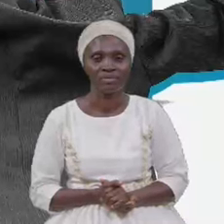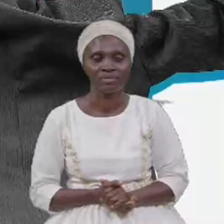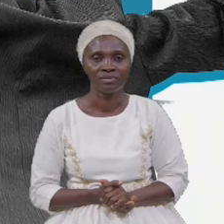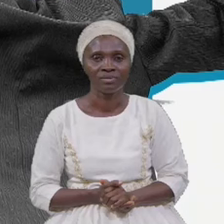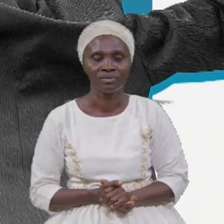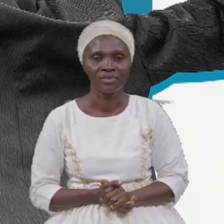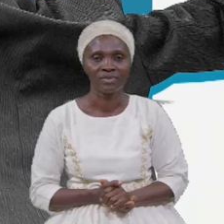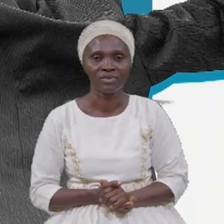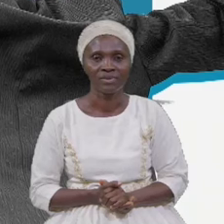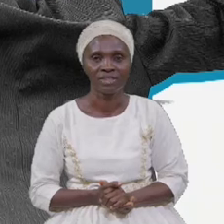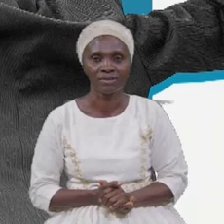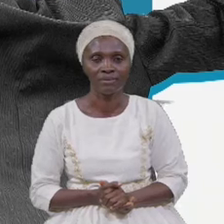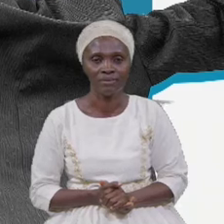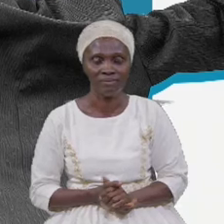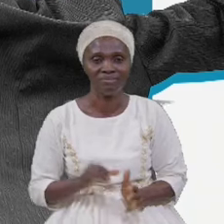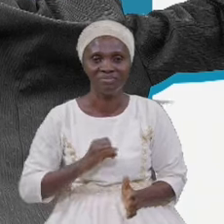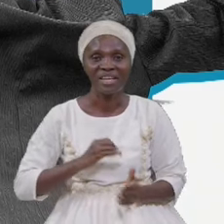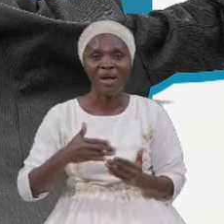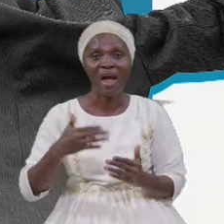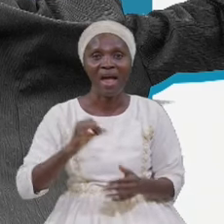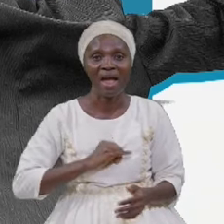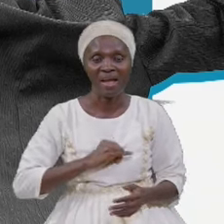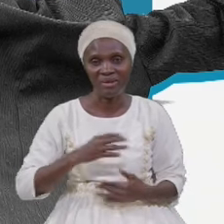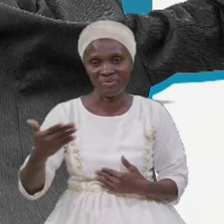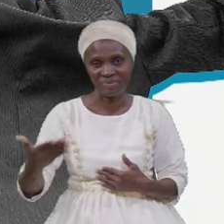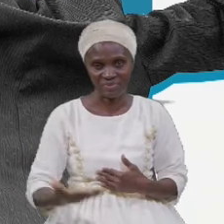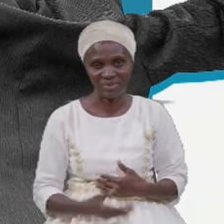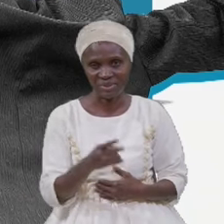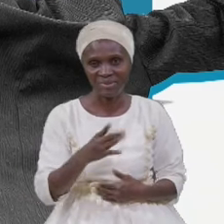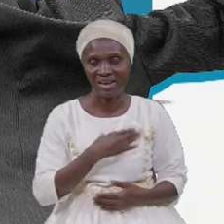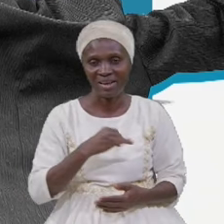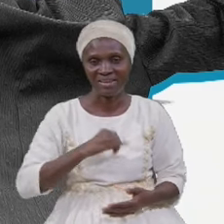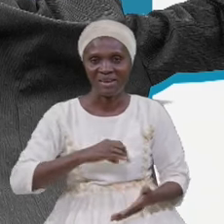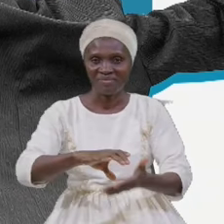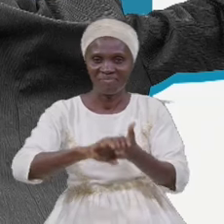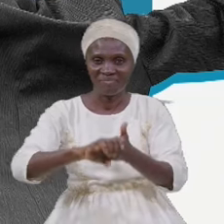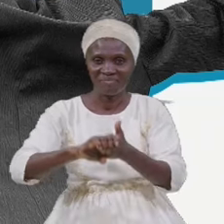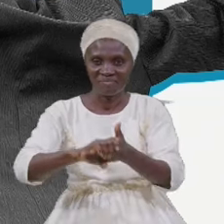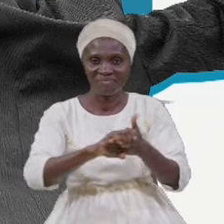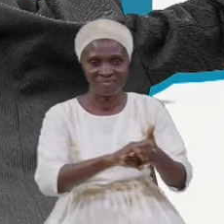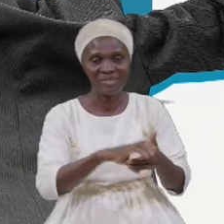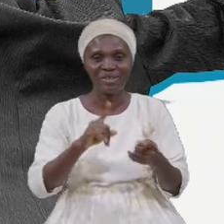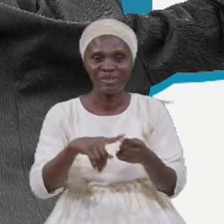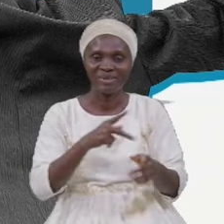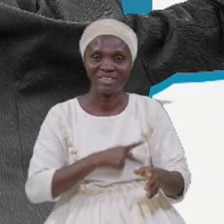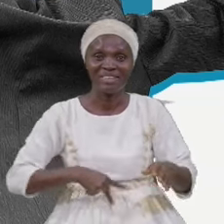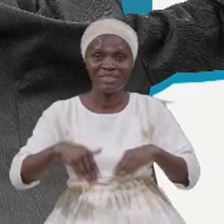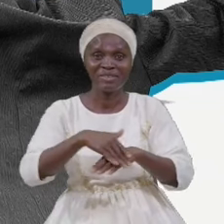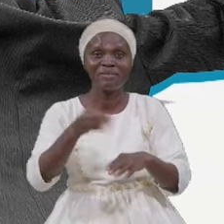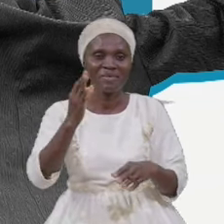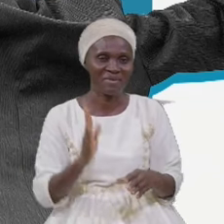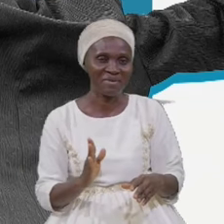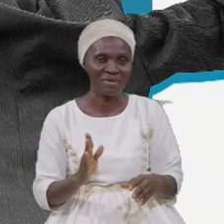Soyez les bienvenus, félicitations dans le royaume. Merci d'avoir répondu à l'appel à